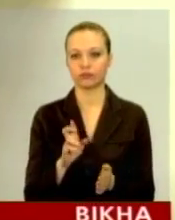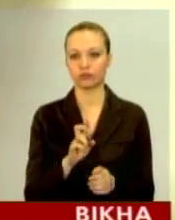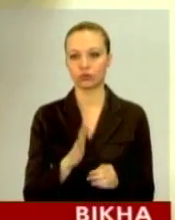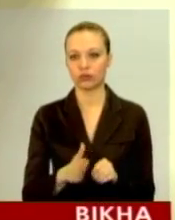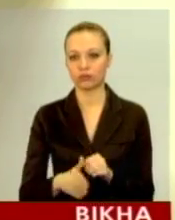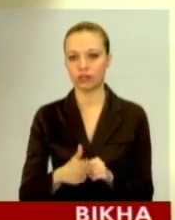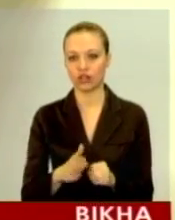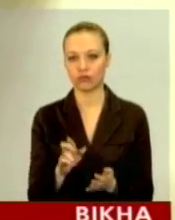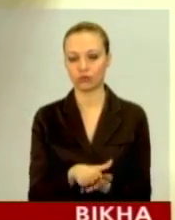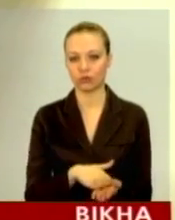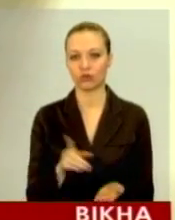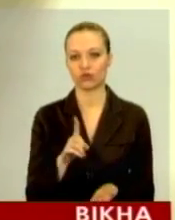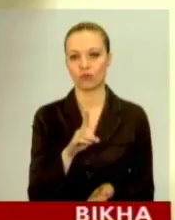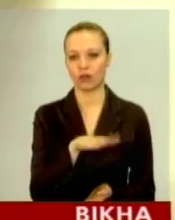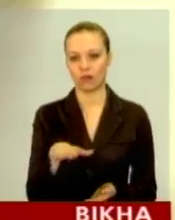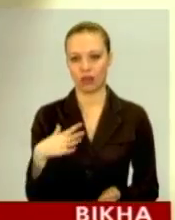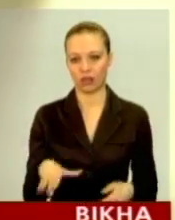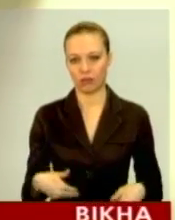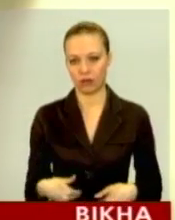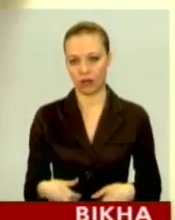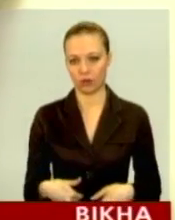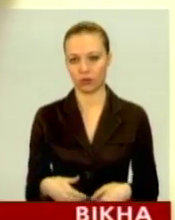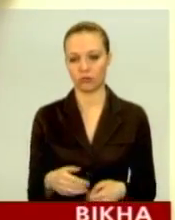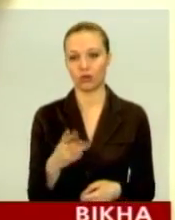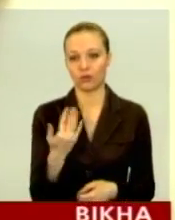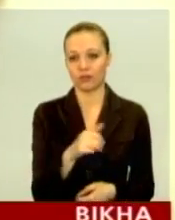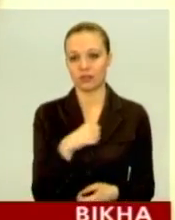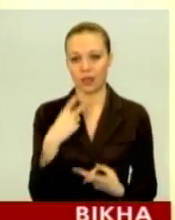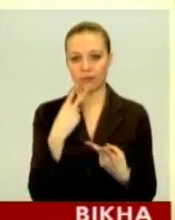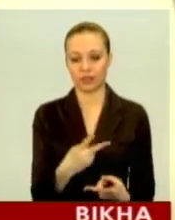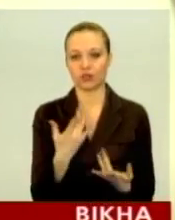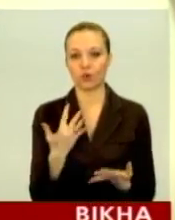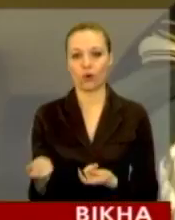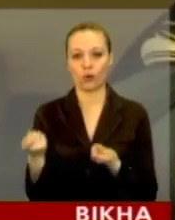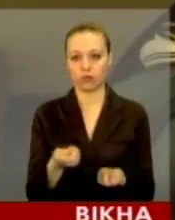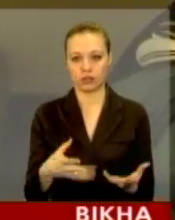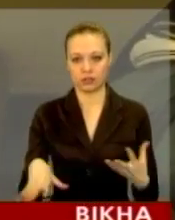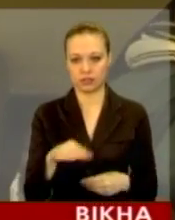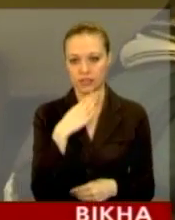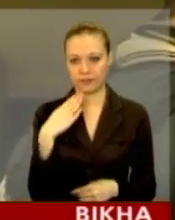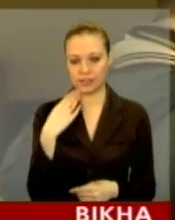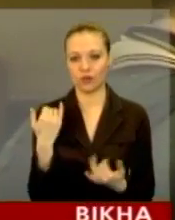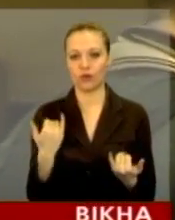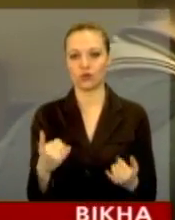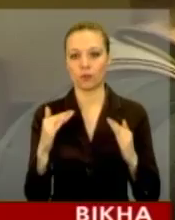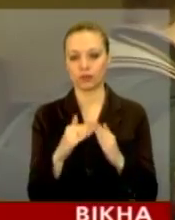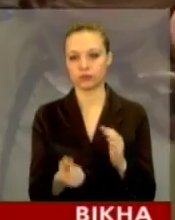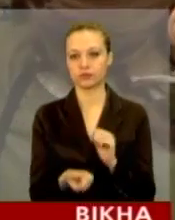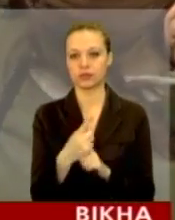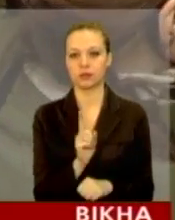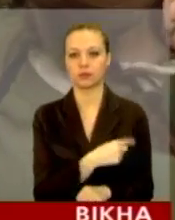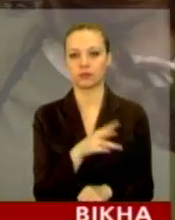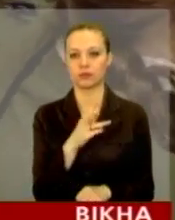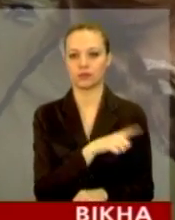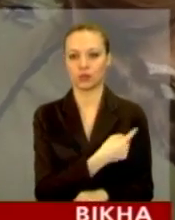бутерброди, щоб хлопці не були голодними. Ну, ви самі бачите, скільки принесли всього. Також у приміщенні ОДА з'явився